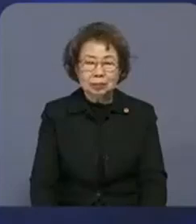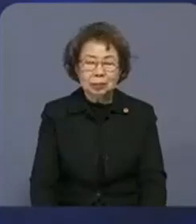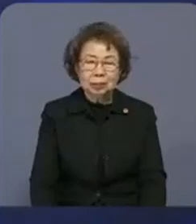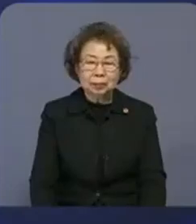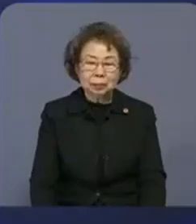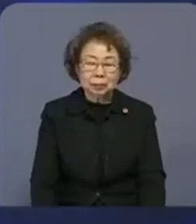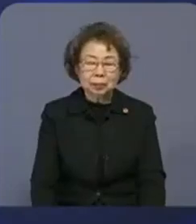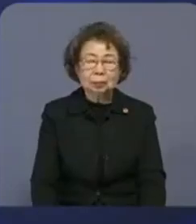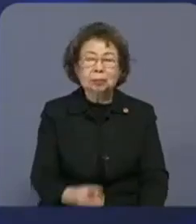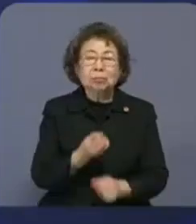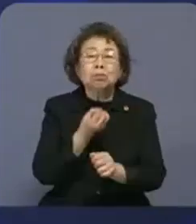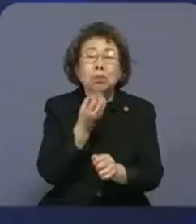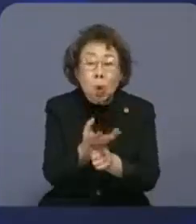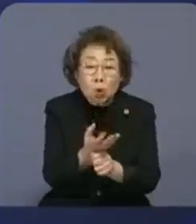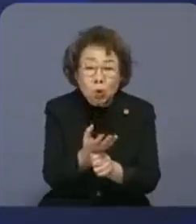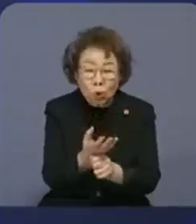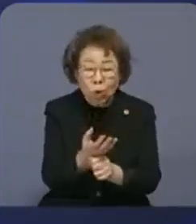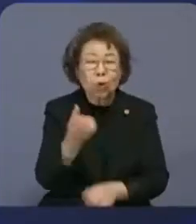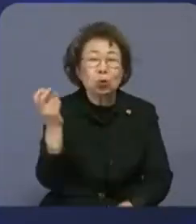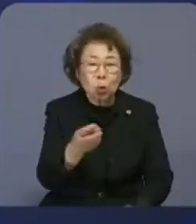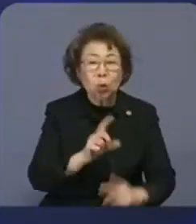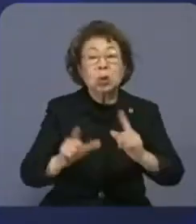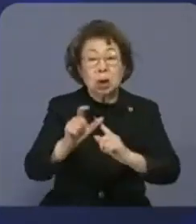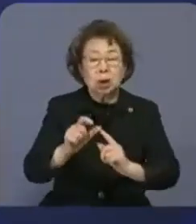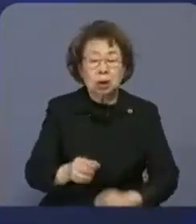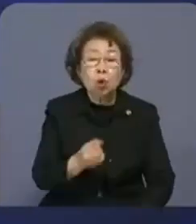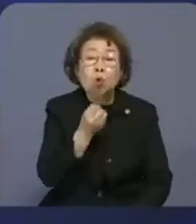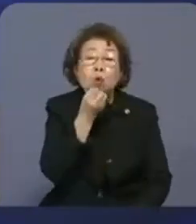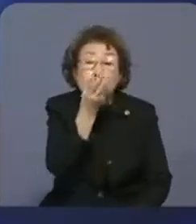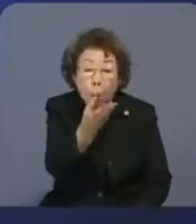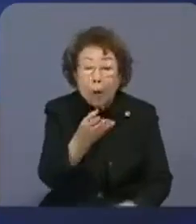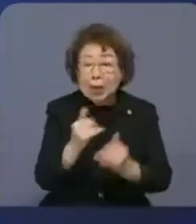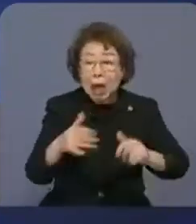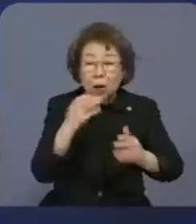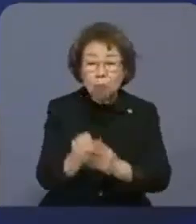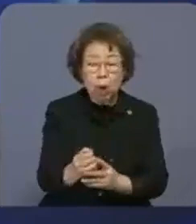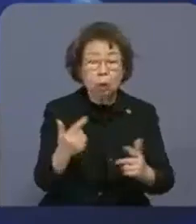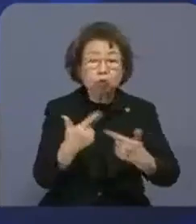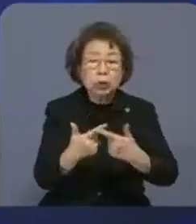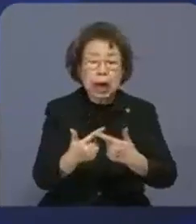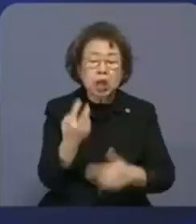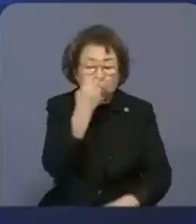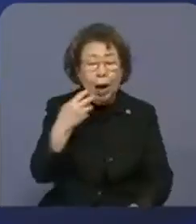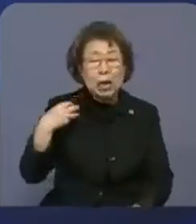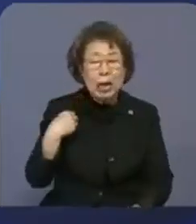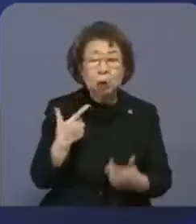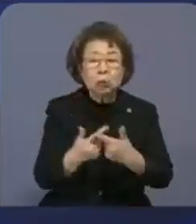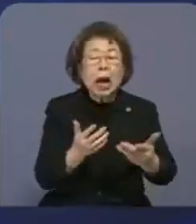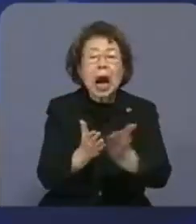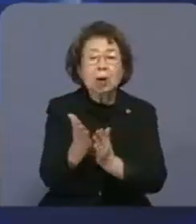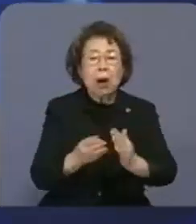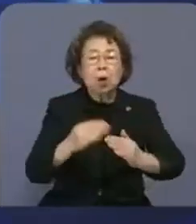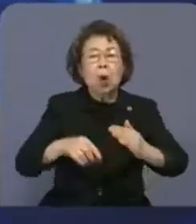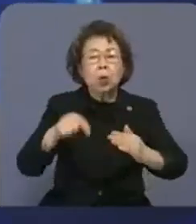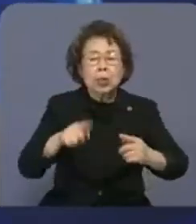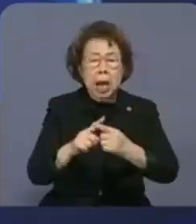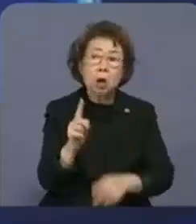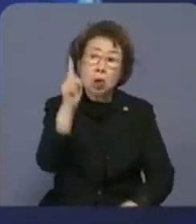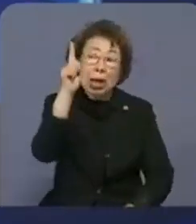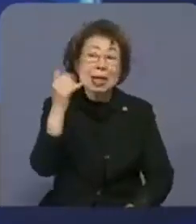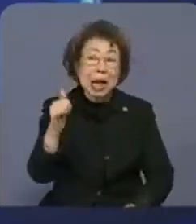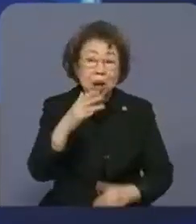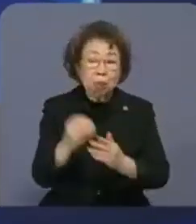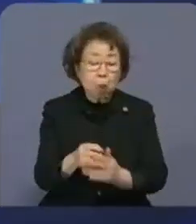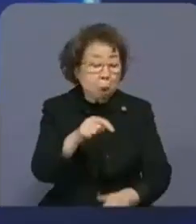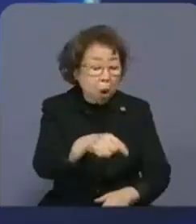예 폭로는 여기서 그치지 않았습니다 고발인 들은 또 부 사랑 관리 책임을 맡고 있는 부산항만공사 에 현직 가무가